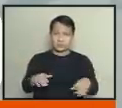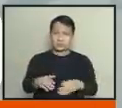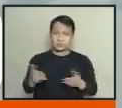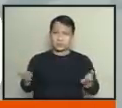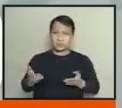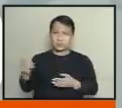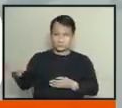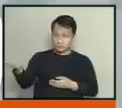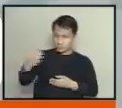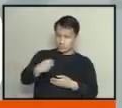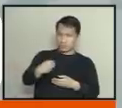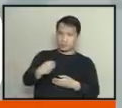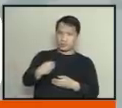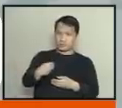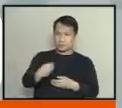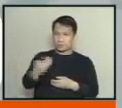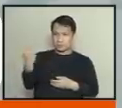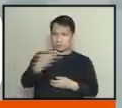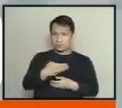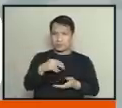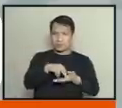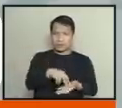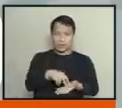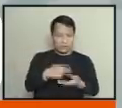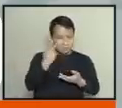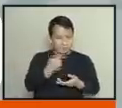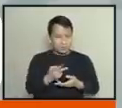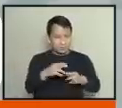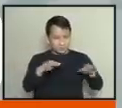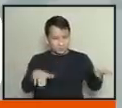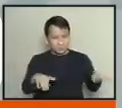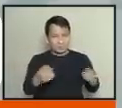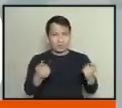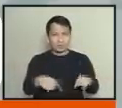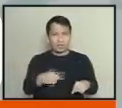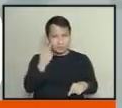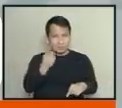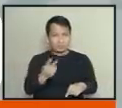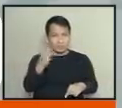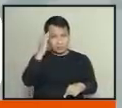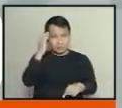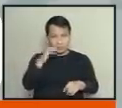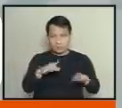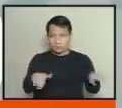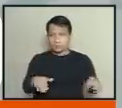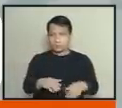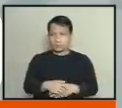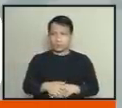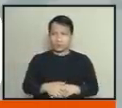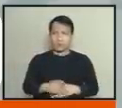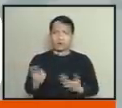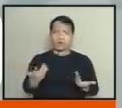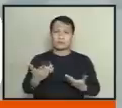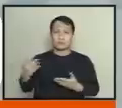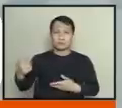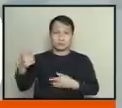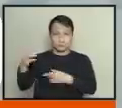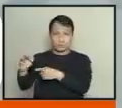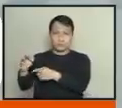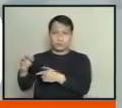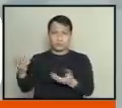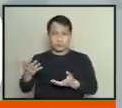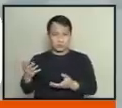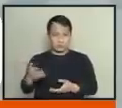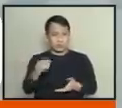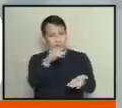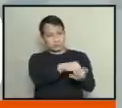niyang nabibigay siya, eh ako ang nanay, ako nakatayo doon, ako nakikita ang sitwasyon ng mga bata. Tama. Di ba, sir? Tapos ano, yung mga bata, uutang